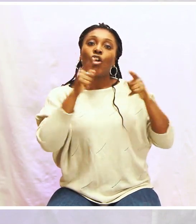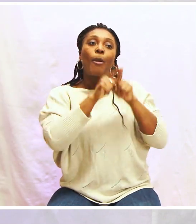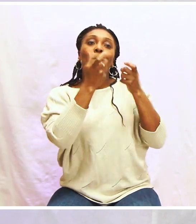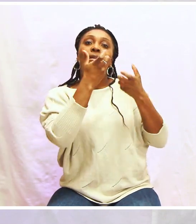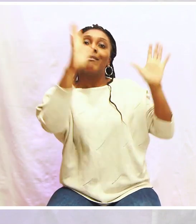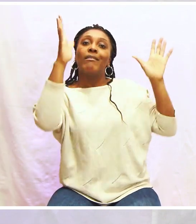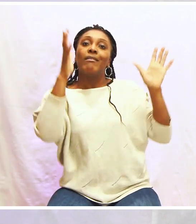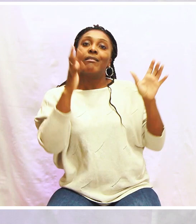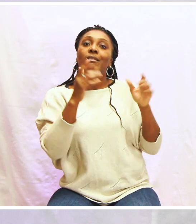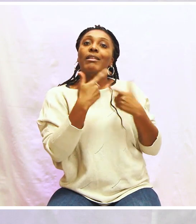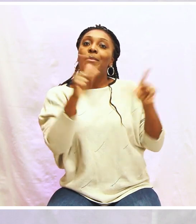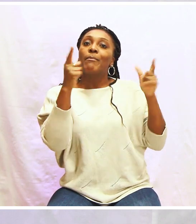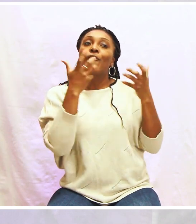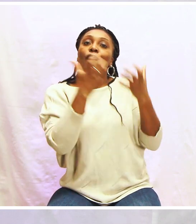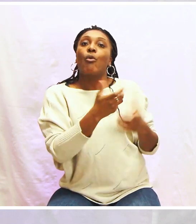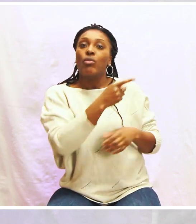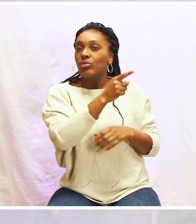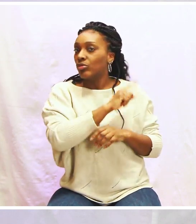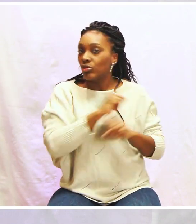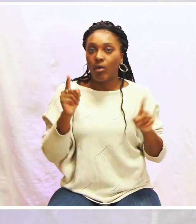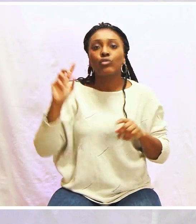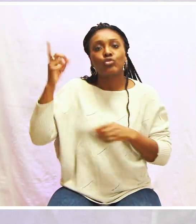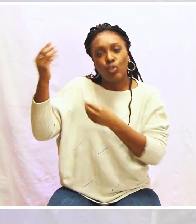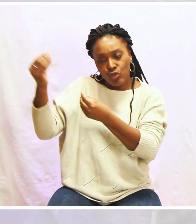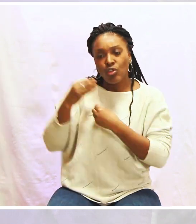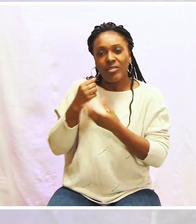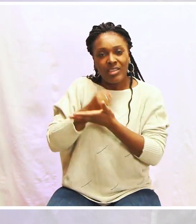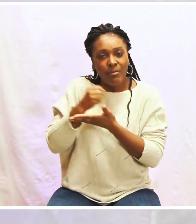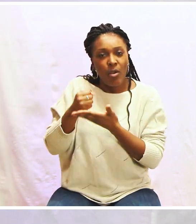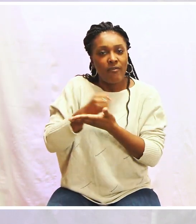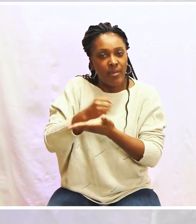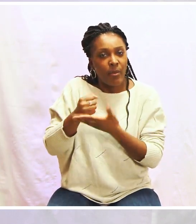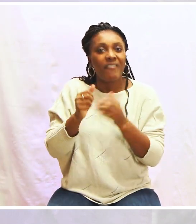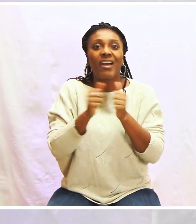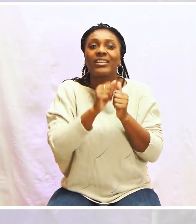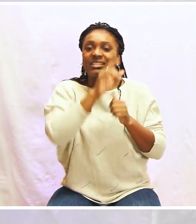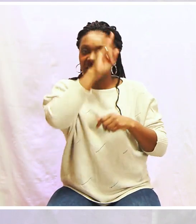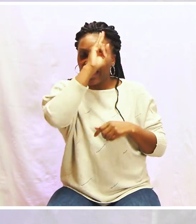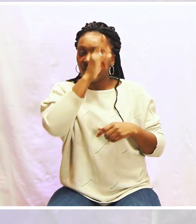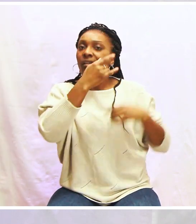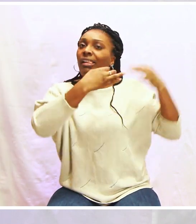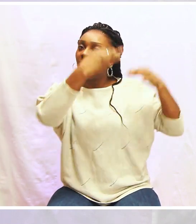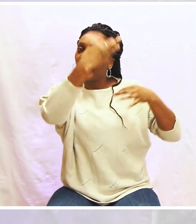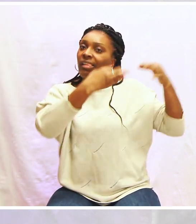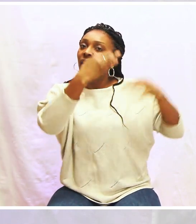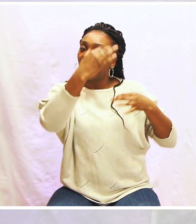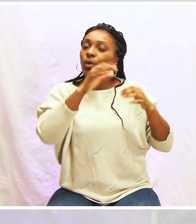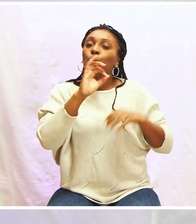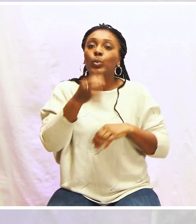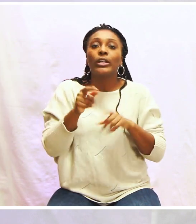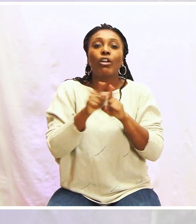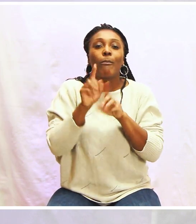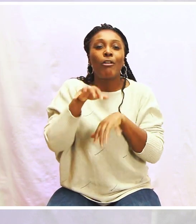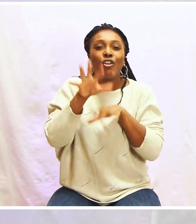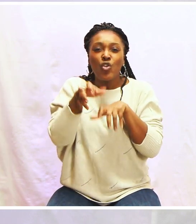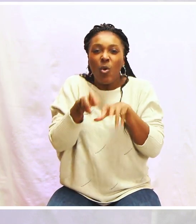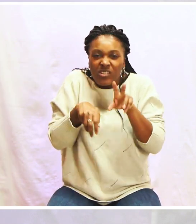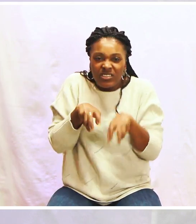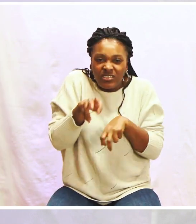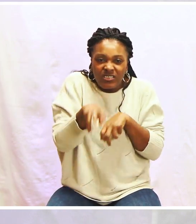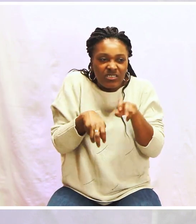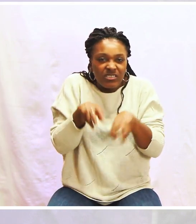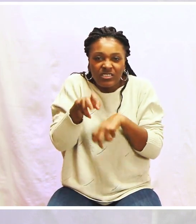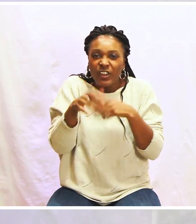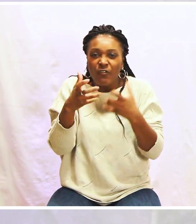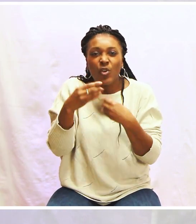d'épreuve, des temps de difficulté, des temps où l'ennemi, et c'est vraiment eh bien, un lion qui rugit et qui veut te détruire, et il va essayer de te faire du mal,